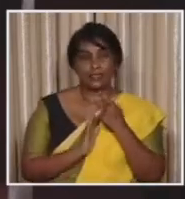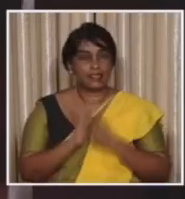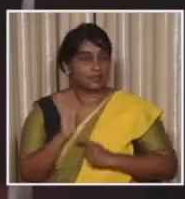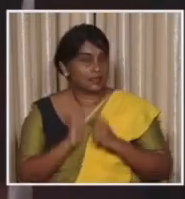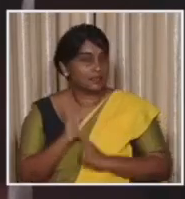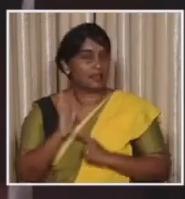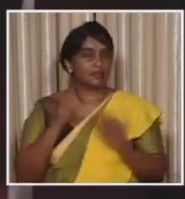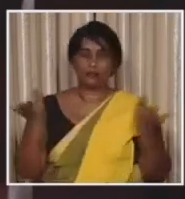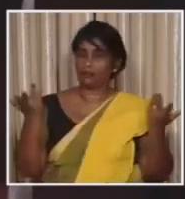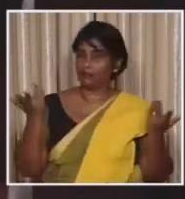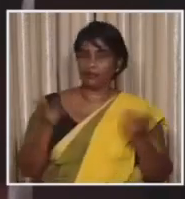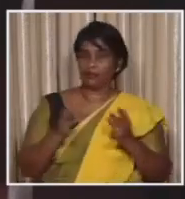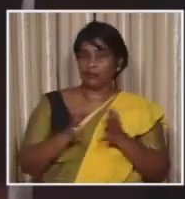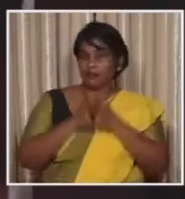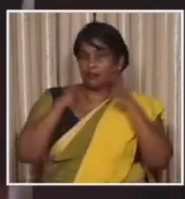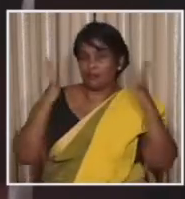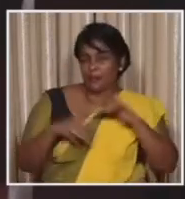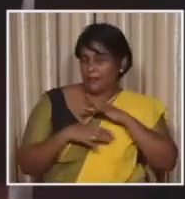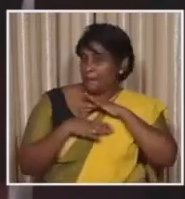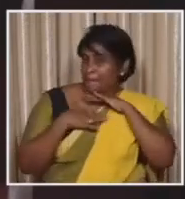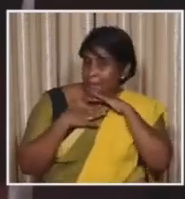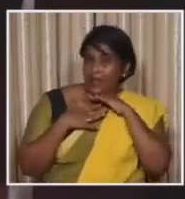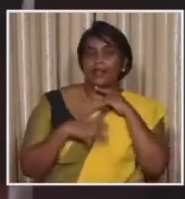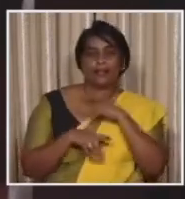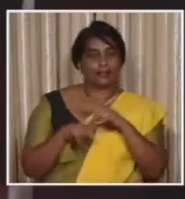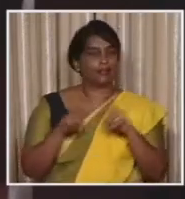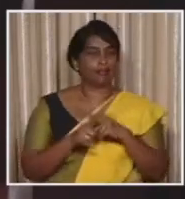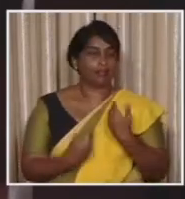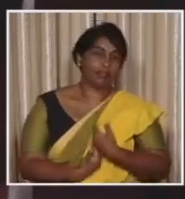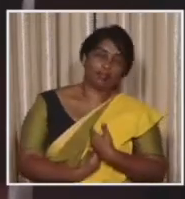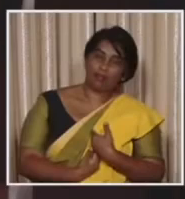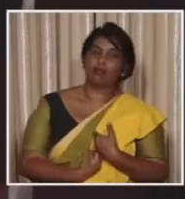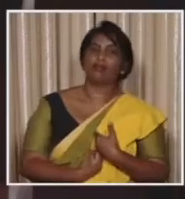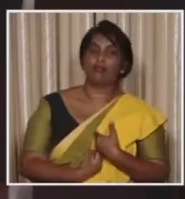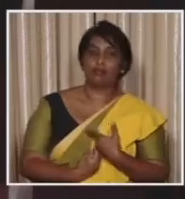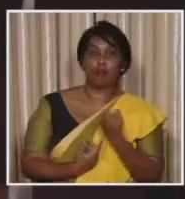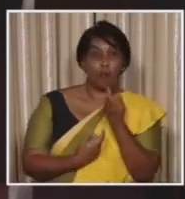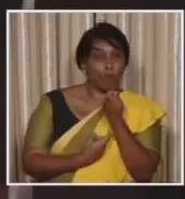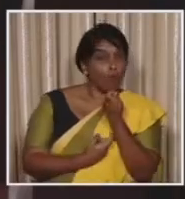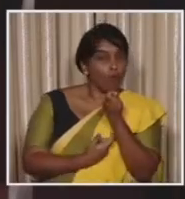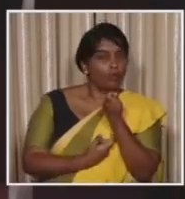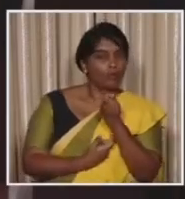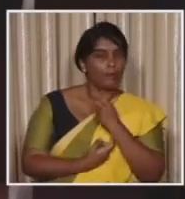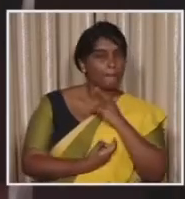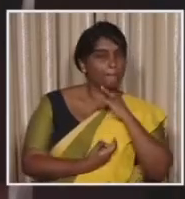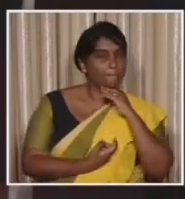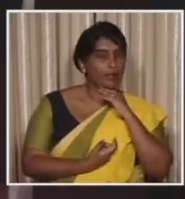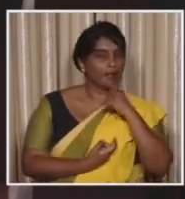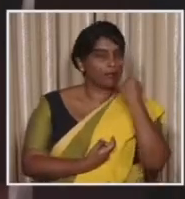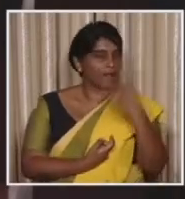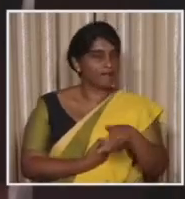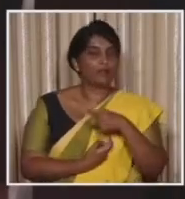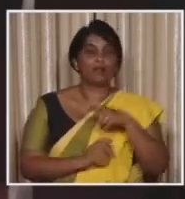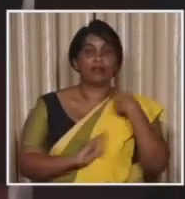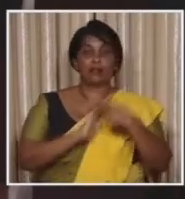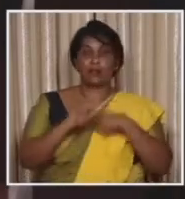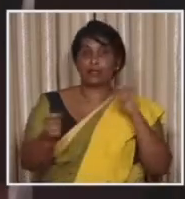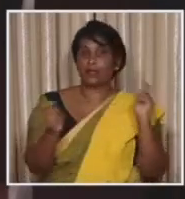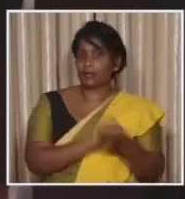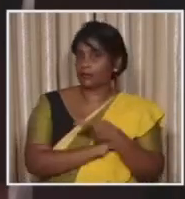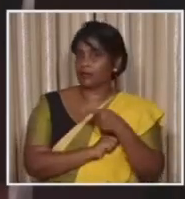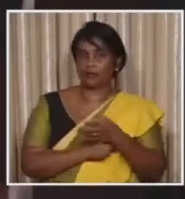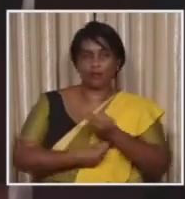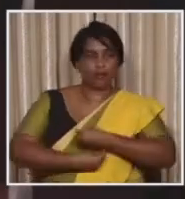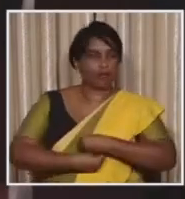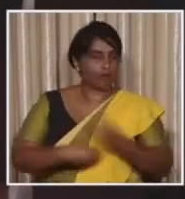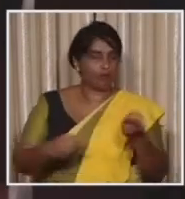කමින් අසීමිත පෙරේත කමින් ආශාවෙන් මුදලට තියෙන ගිජුකම නිසා මේ රටේ ක්‍රිකට් ක්‍රීඩාව